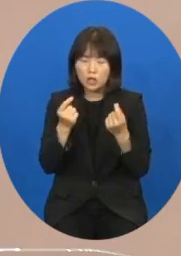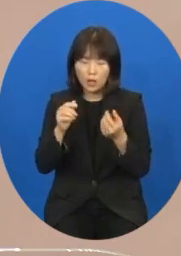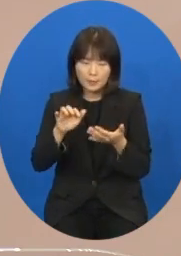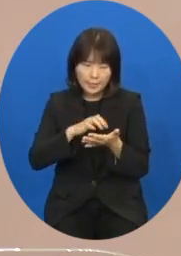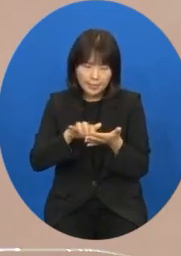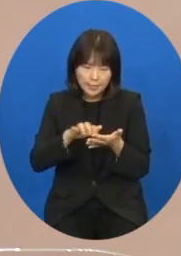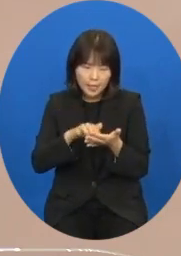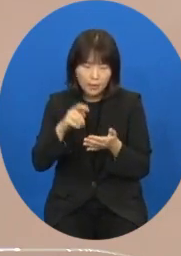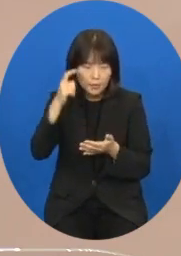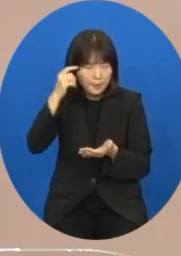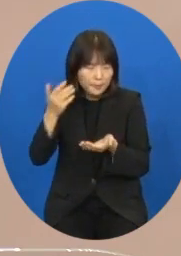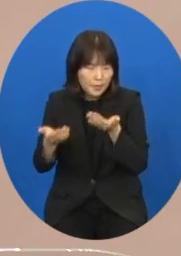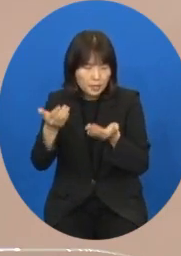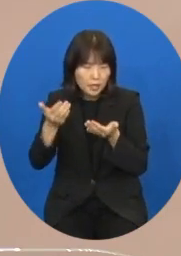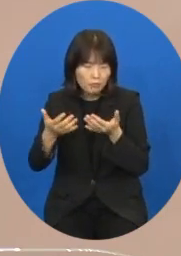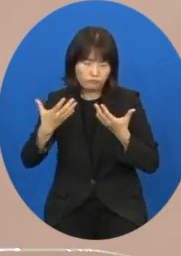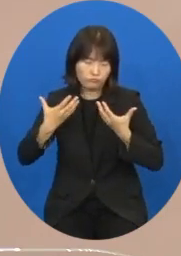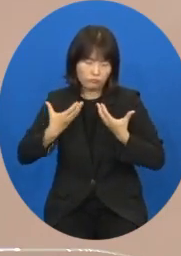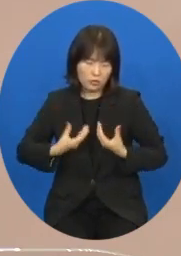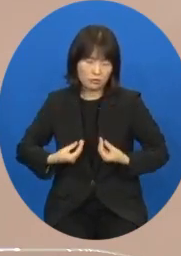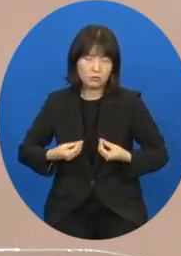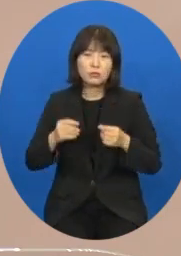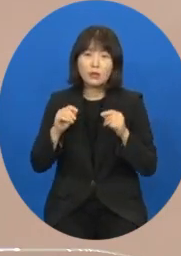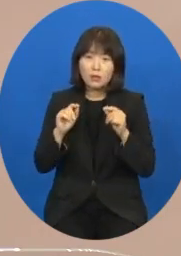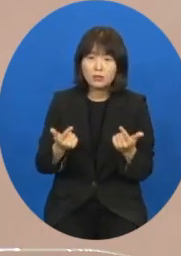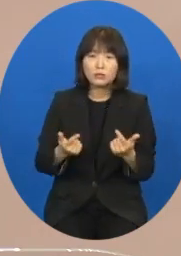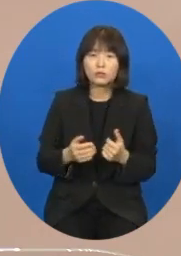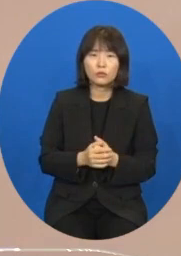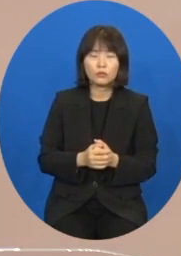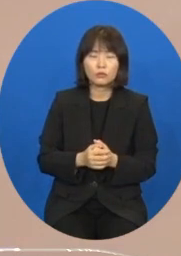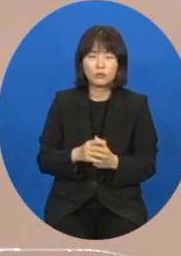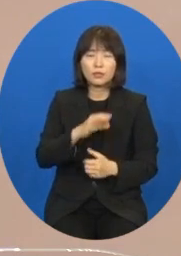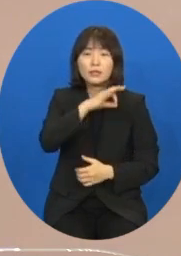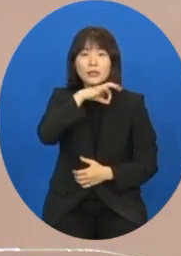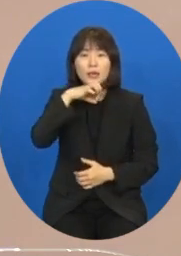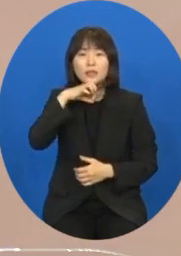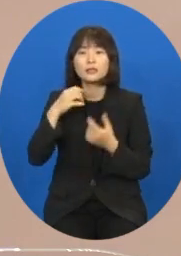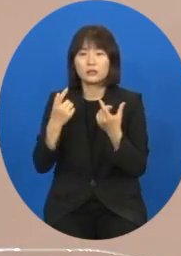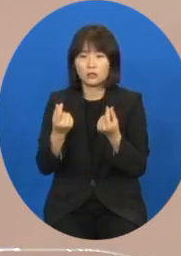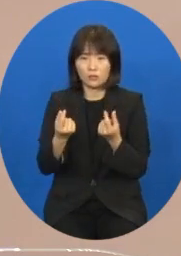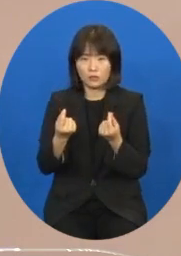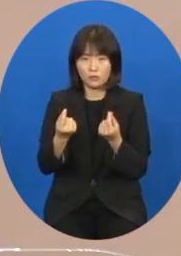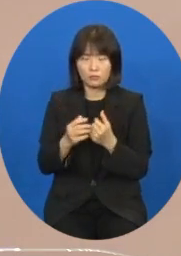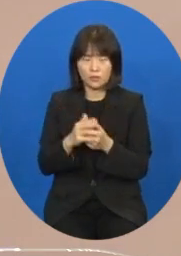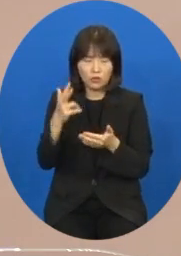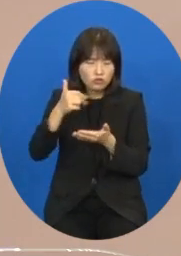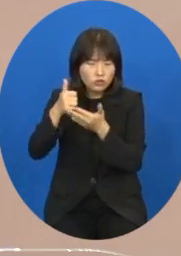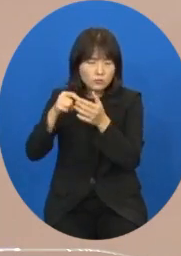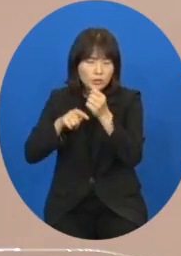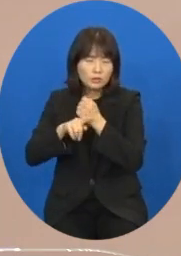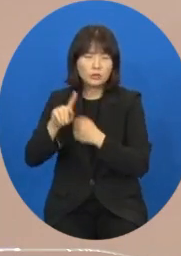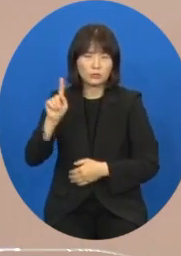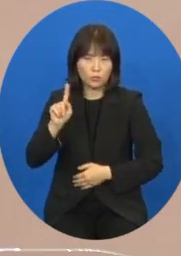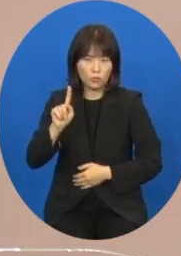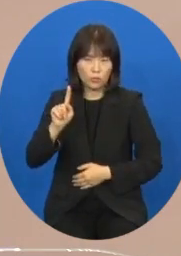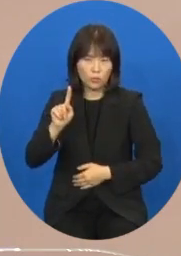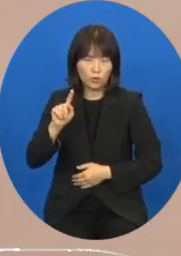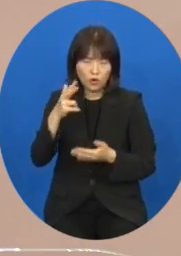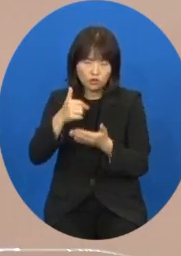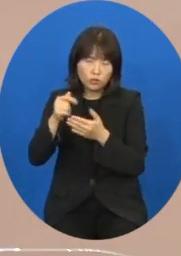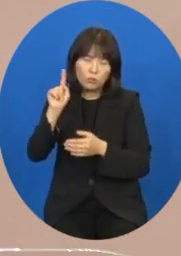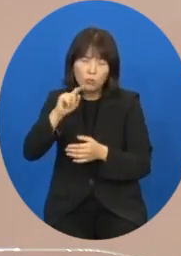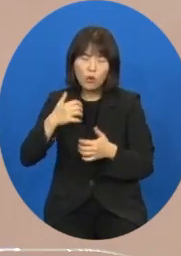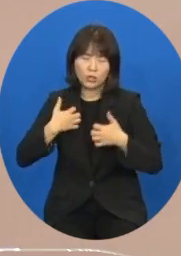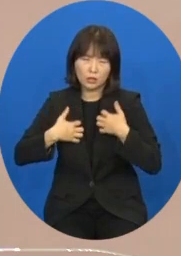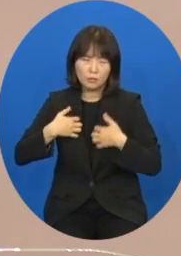계산하고 판단하고 좌절하는 게 아니고 안드레처럼 주님의 뜻은 뭔가? 주님은 뭘